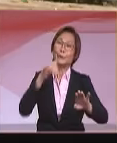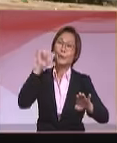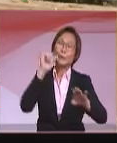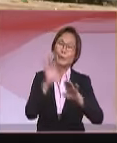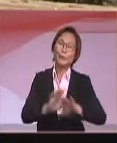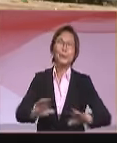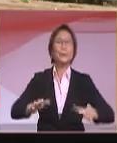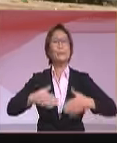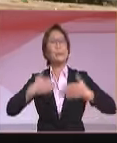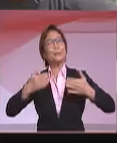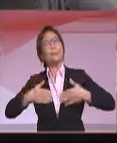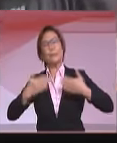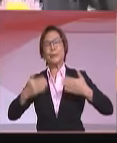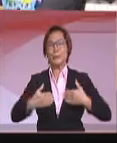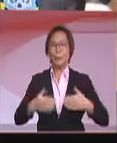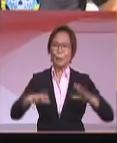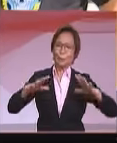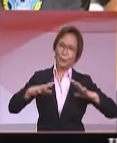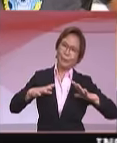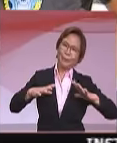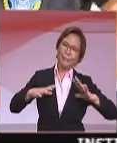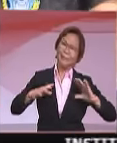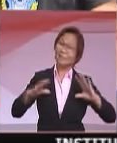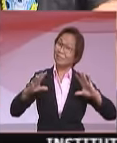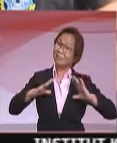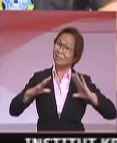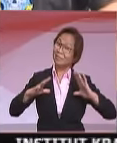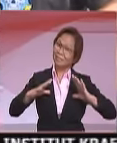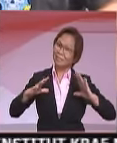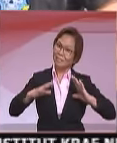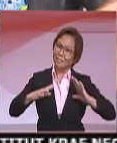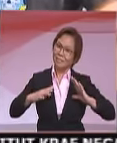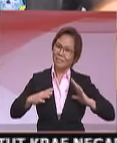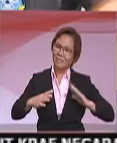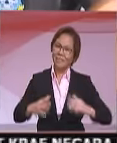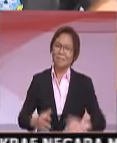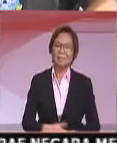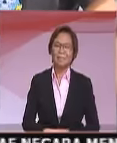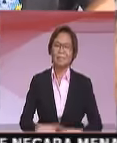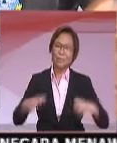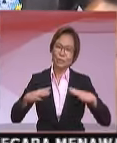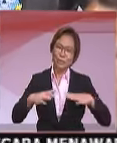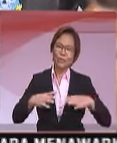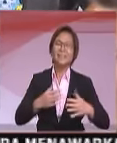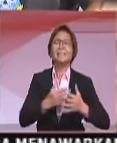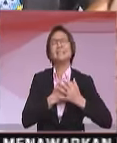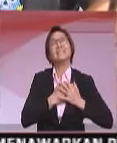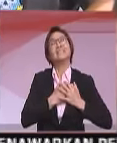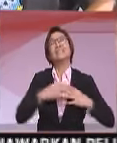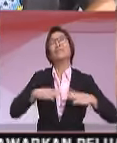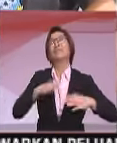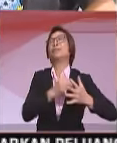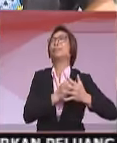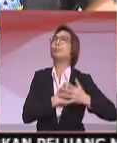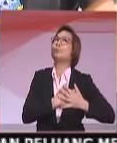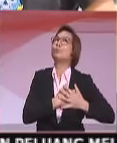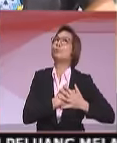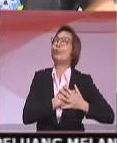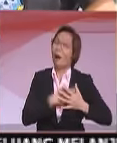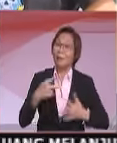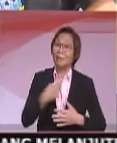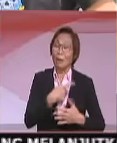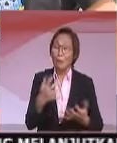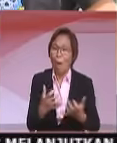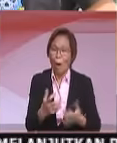punya berita tu menggembirakanlah. Bercuti salah satu kata orang tu tersimpan di dalam hati ya. Di mana kita pun